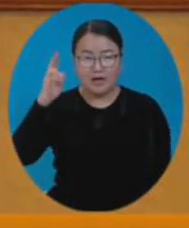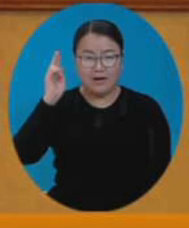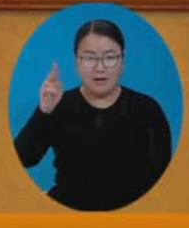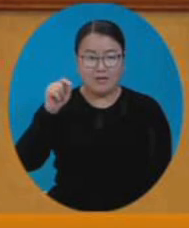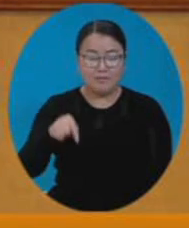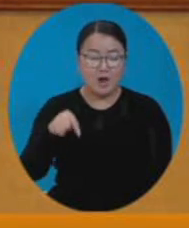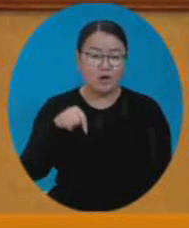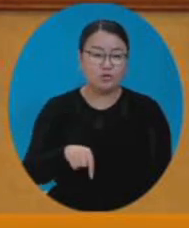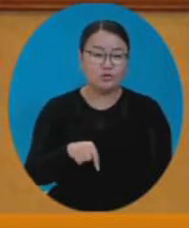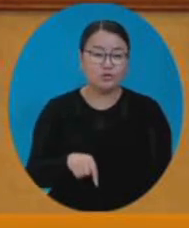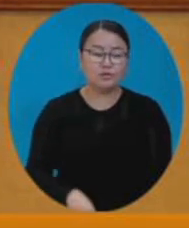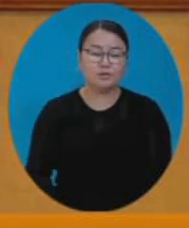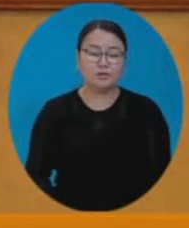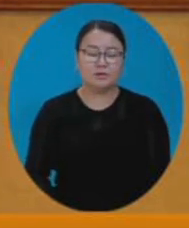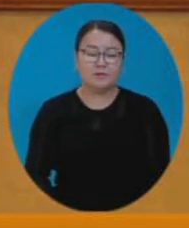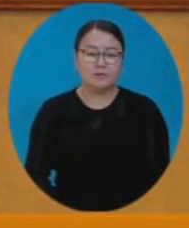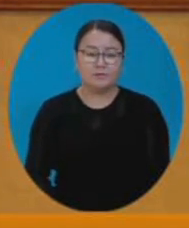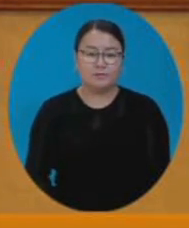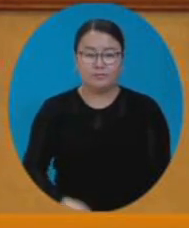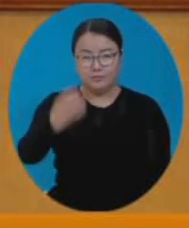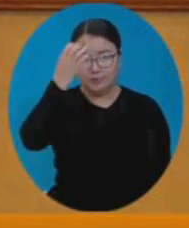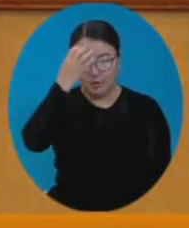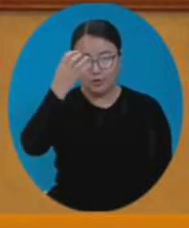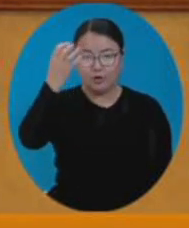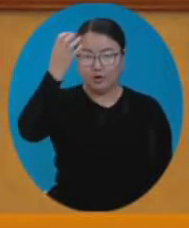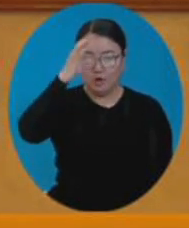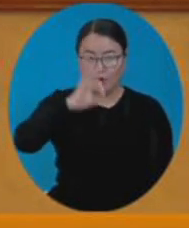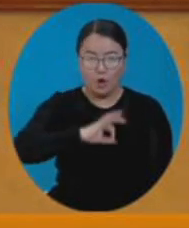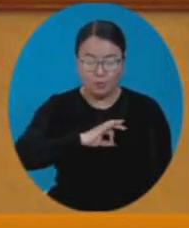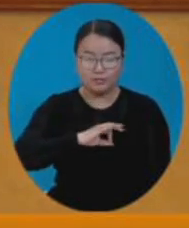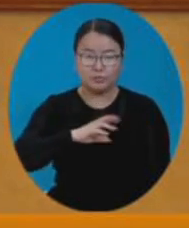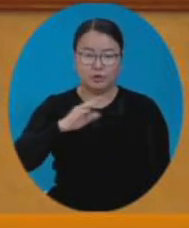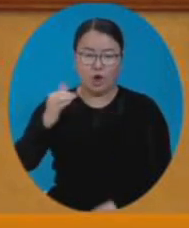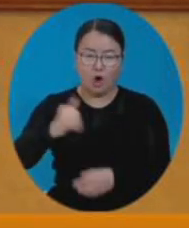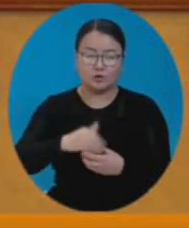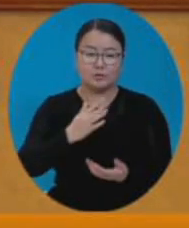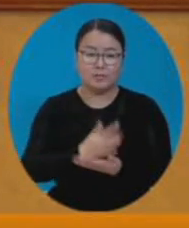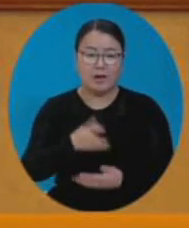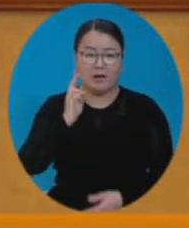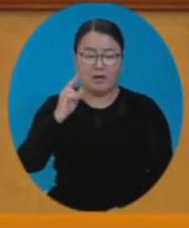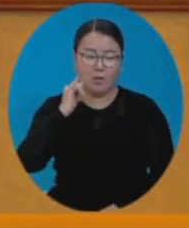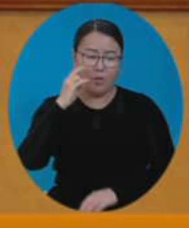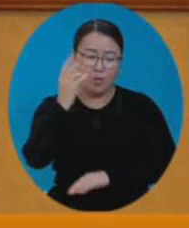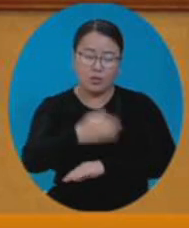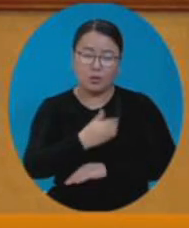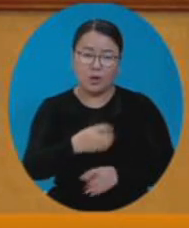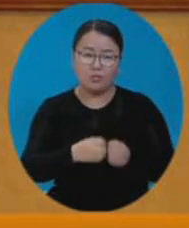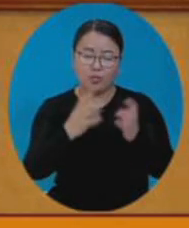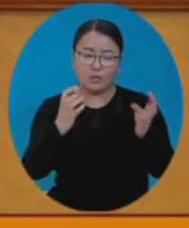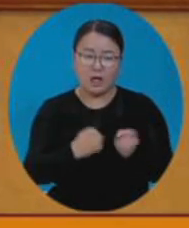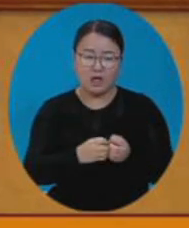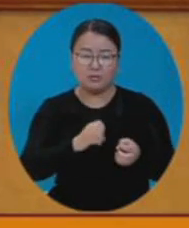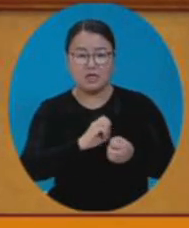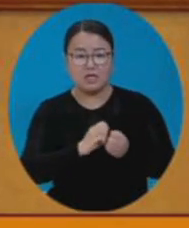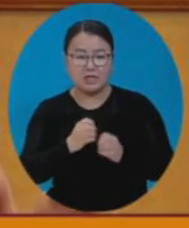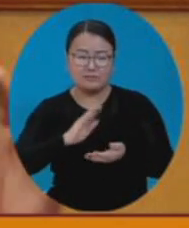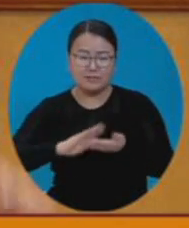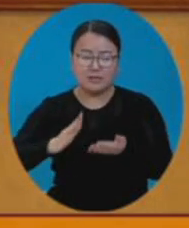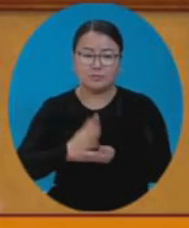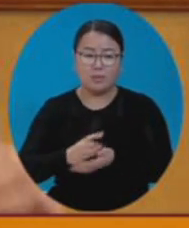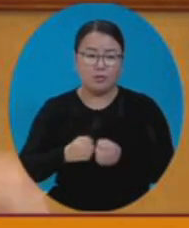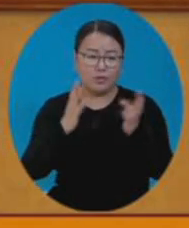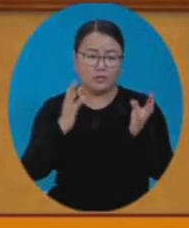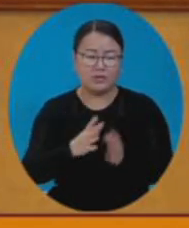одоо төрийн болон төрийн өмчийн оролцоотой энэ уулуурхан бүтээгдэхүүний гаргаж байгаа компаниудын бүтээгдэхүүнийг бол